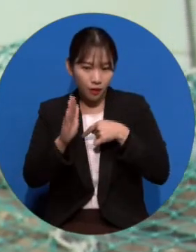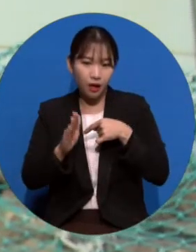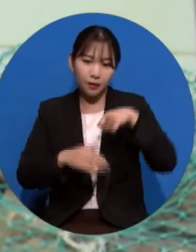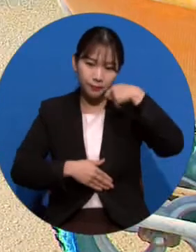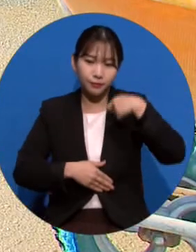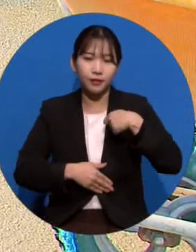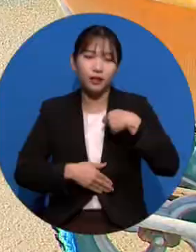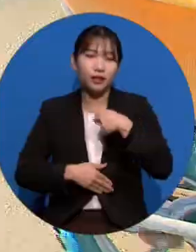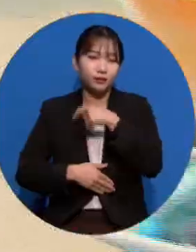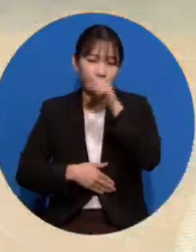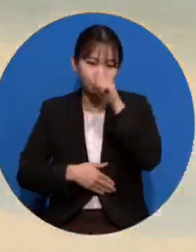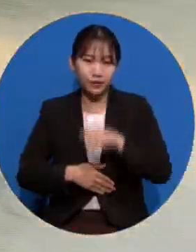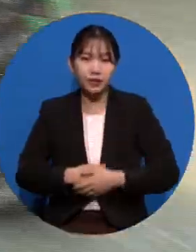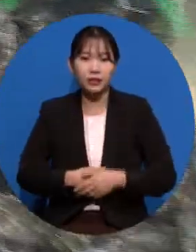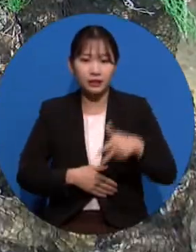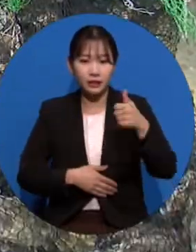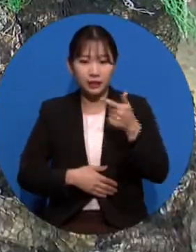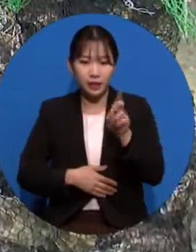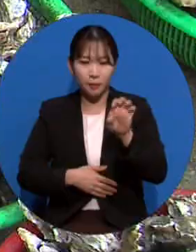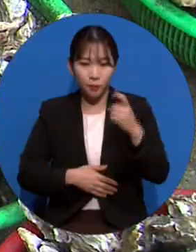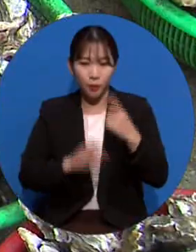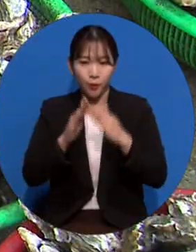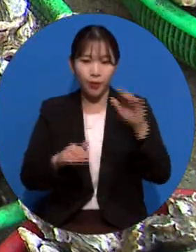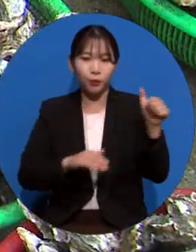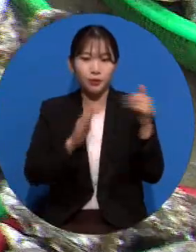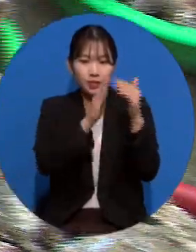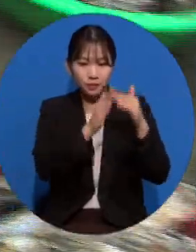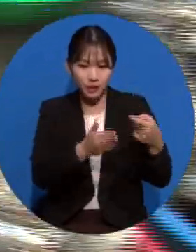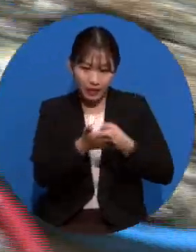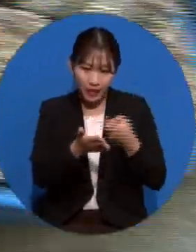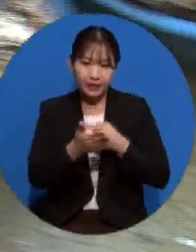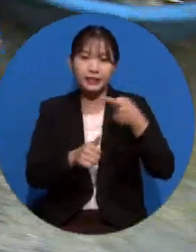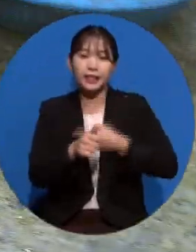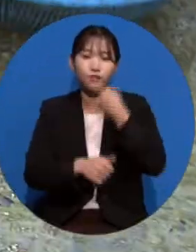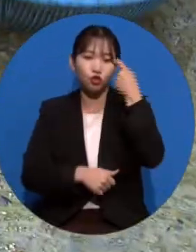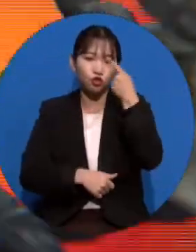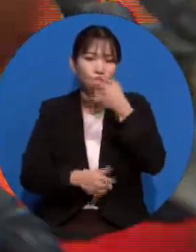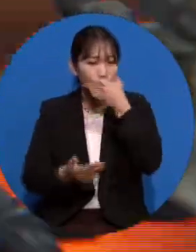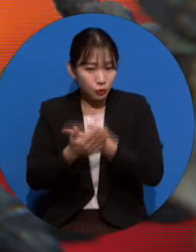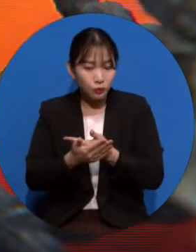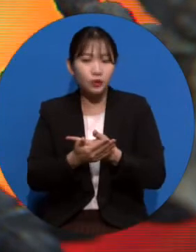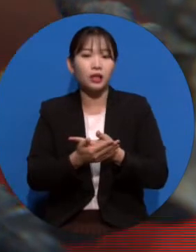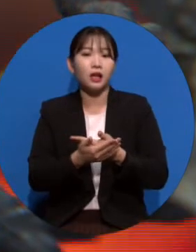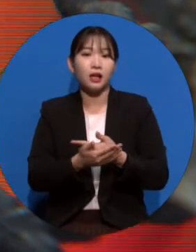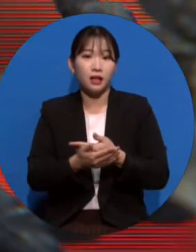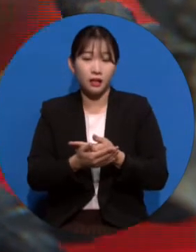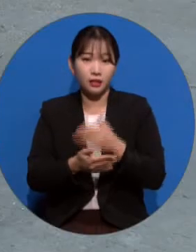굉장히 좋네요. 장흥 남포마을 50여 가구가 채취하는 자연산 굴은 귀한 만큼 맛도